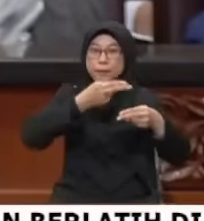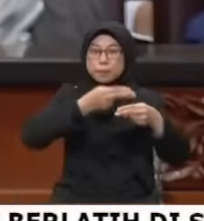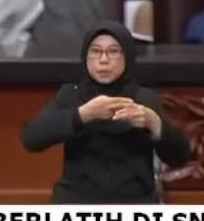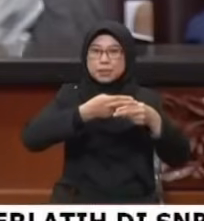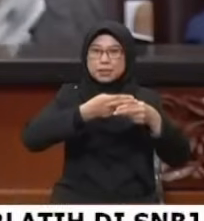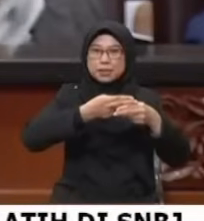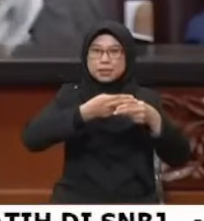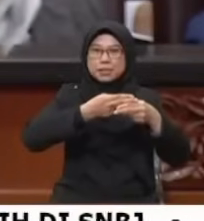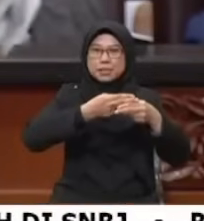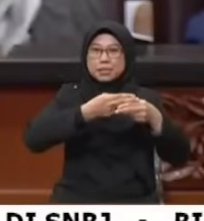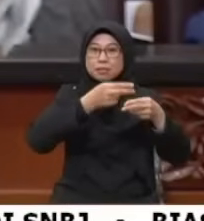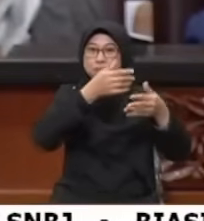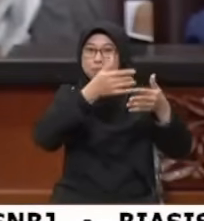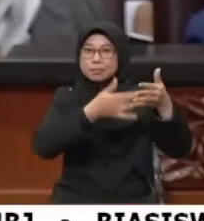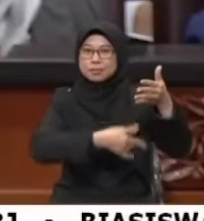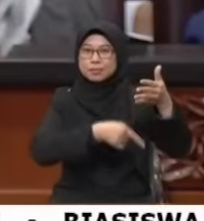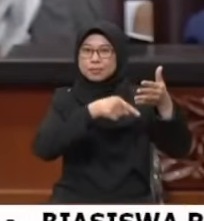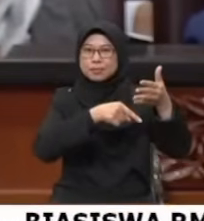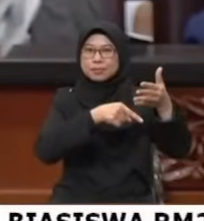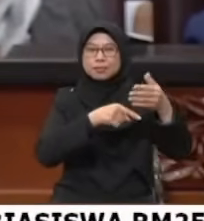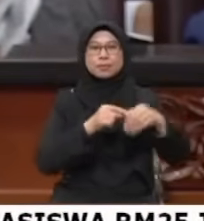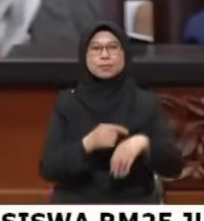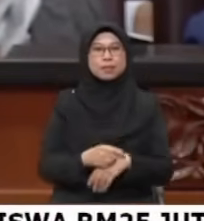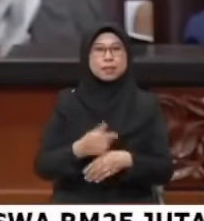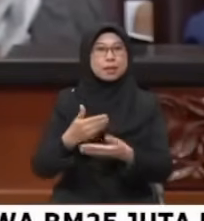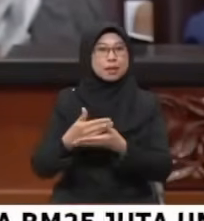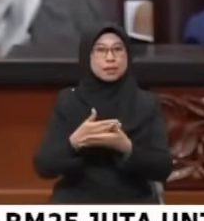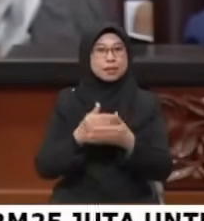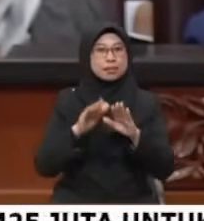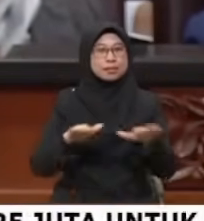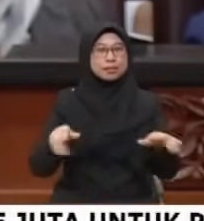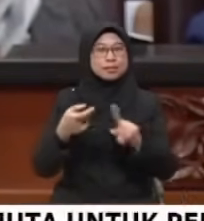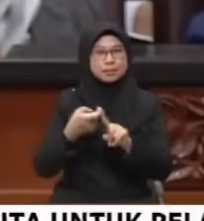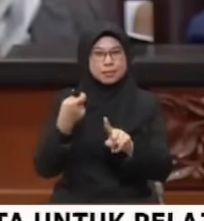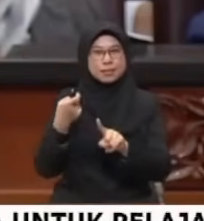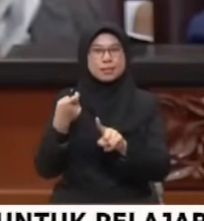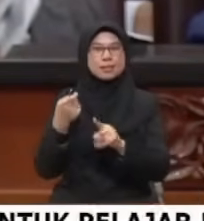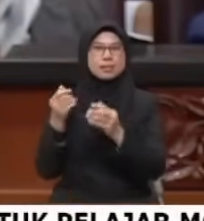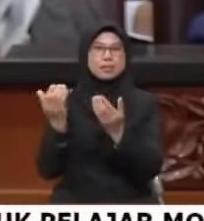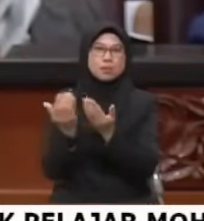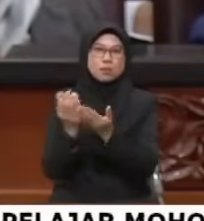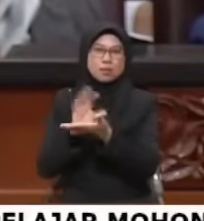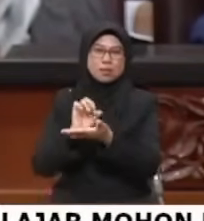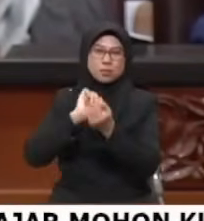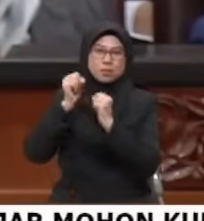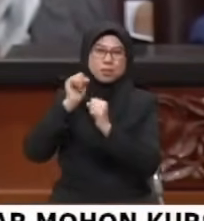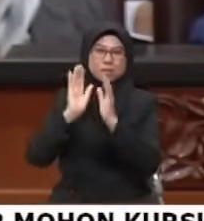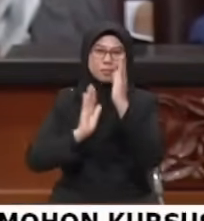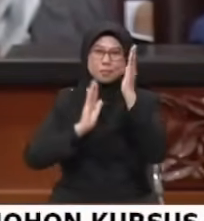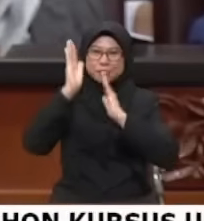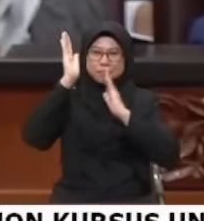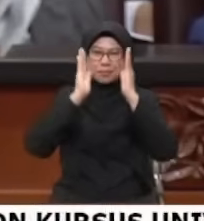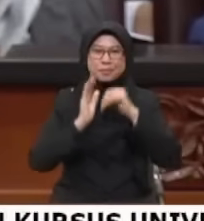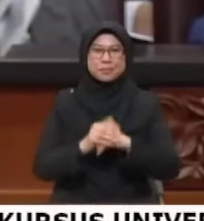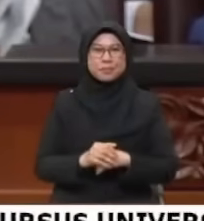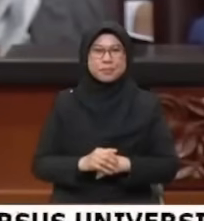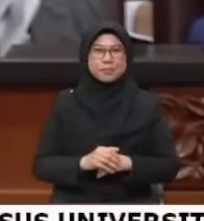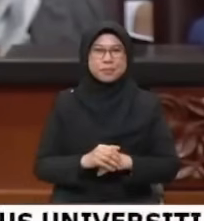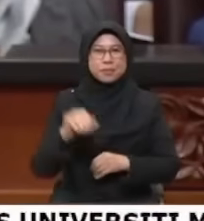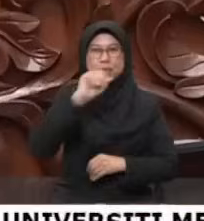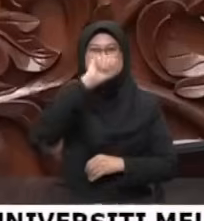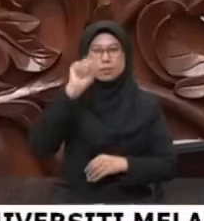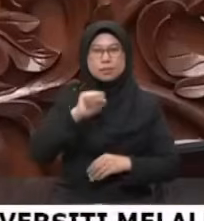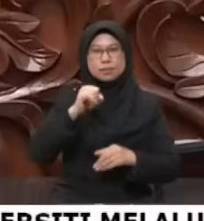hasil daripada anak-anak kita dari sekolah sukan Malaysia Terima kasih saya jemput soalan terakhir